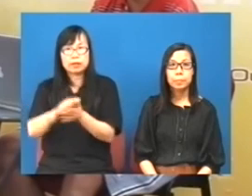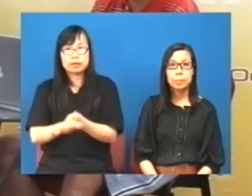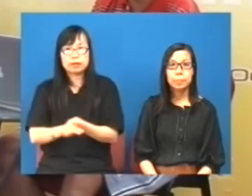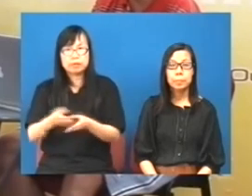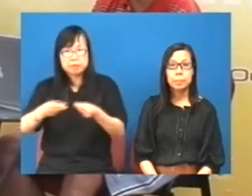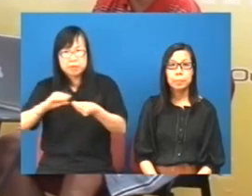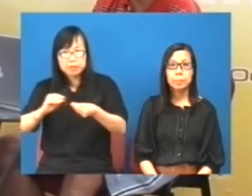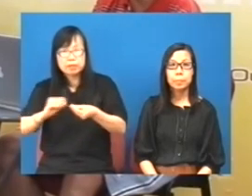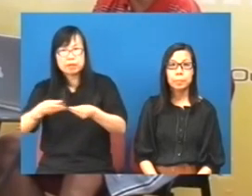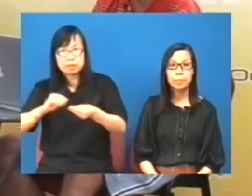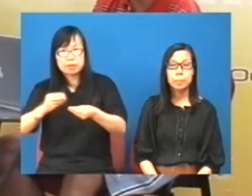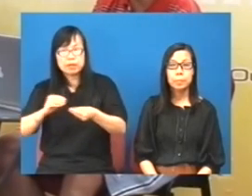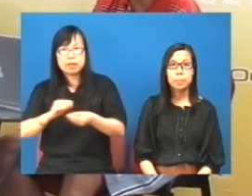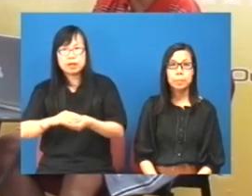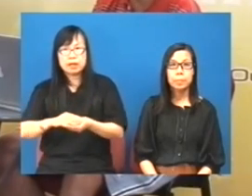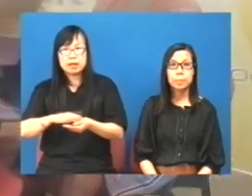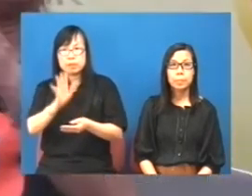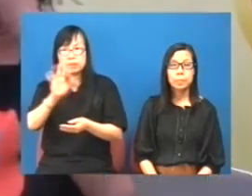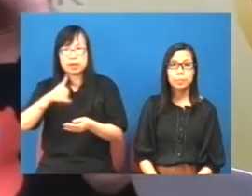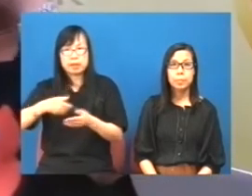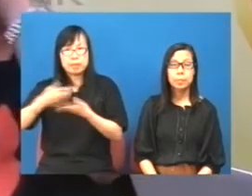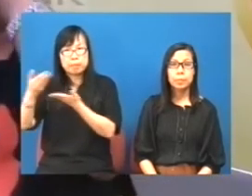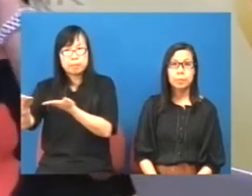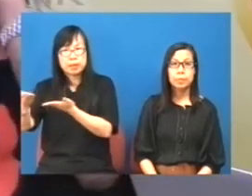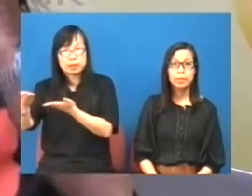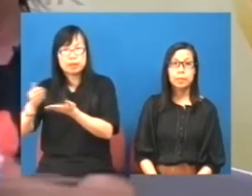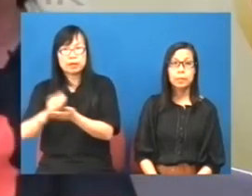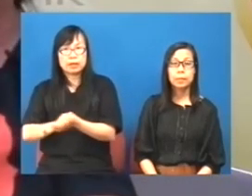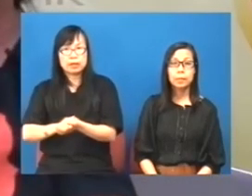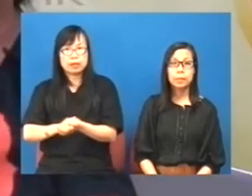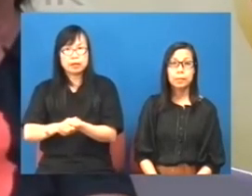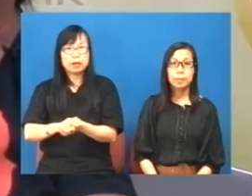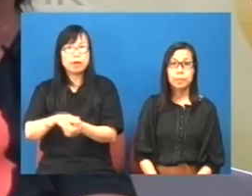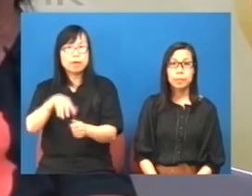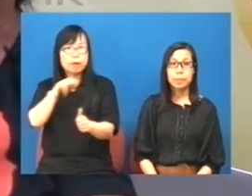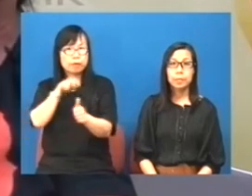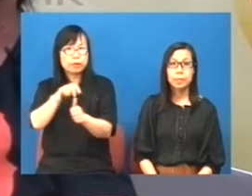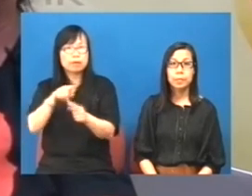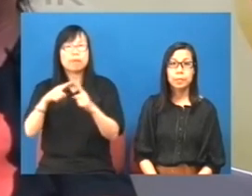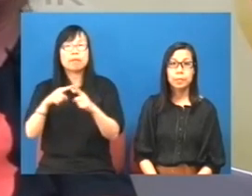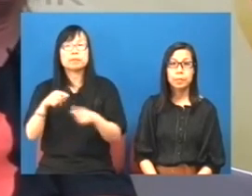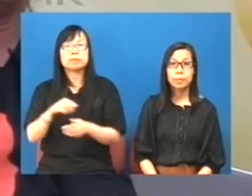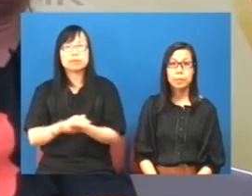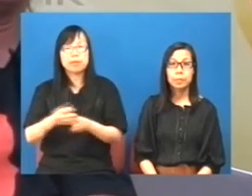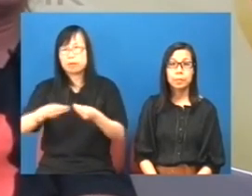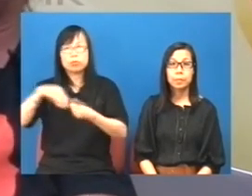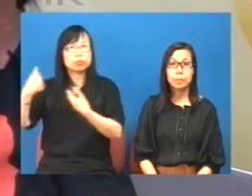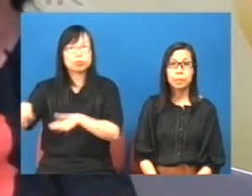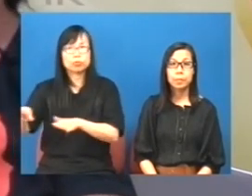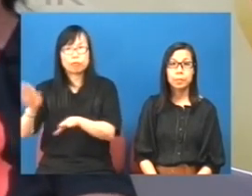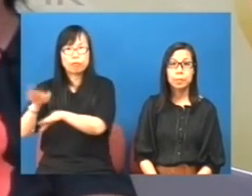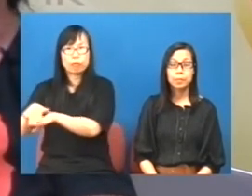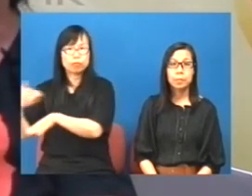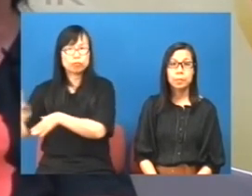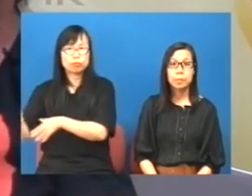管理員看撕了就算就放在一邊